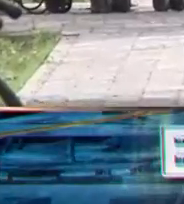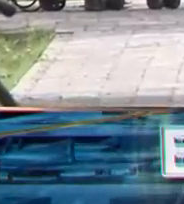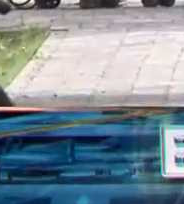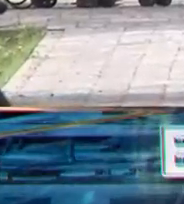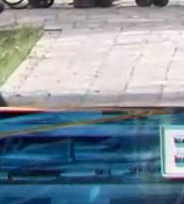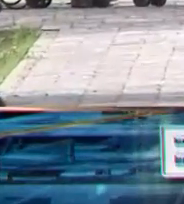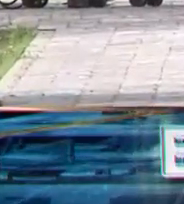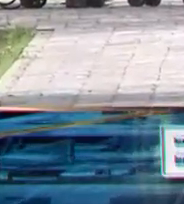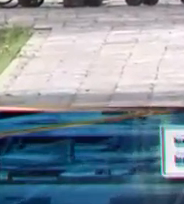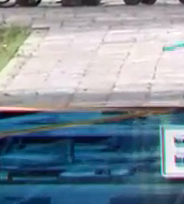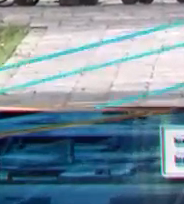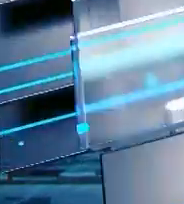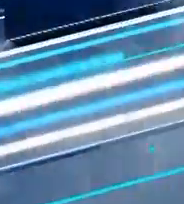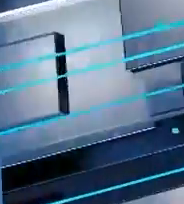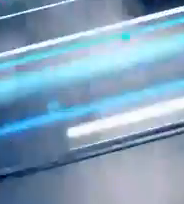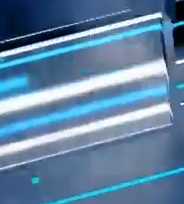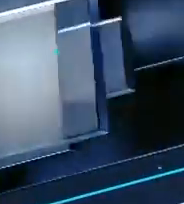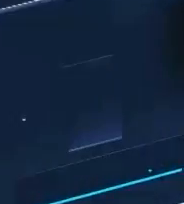Қазақстанда болып қайтты.